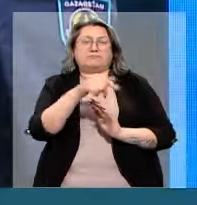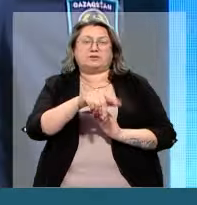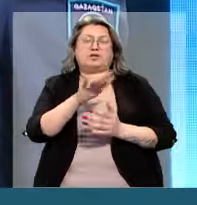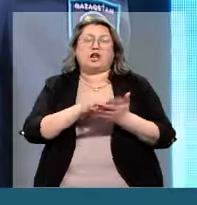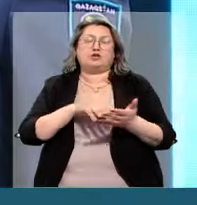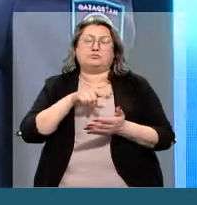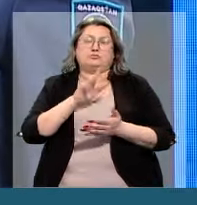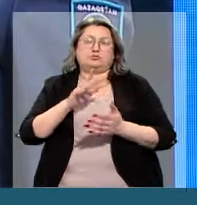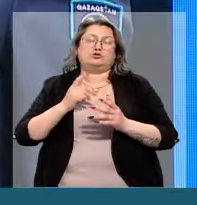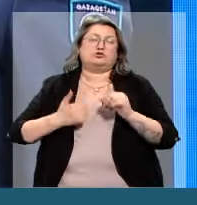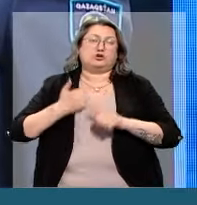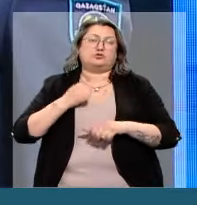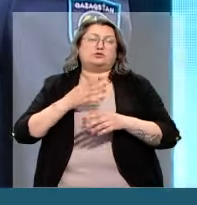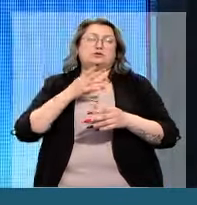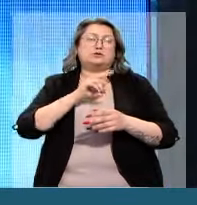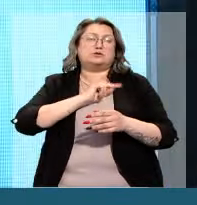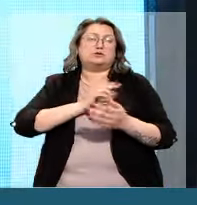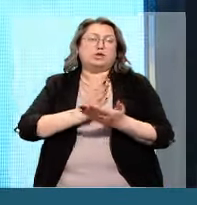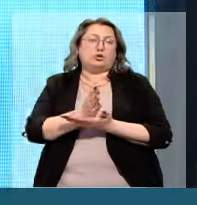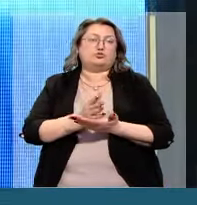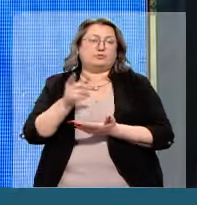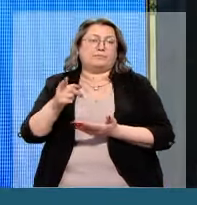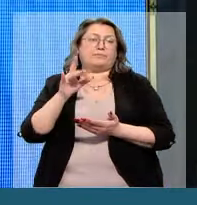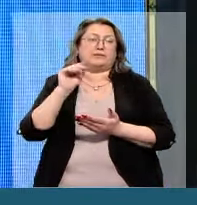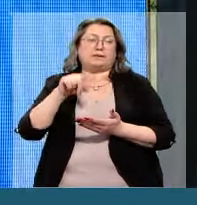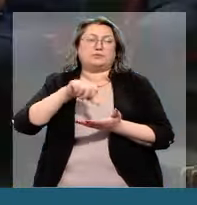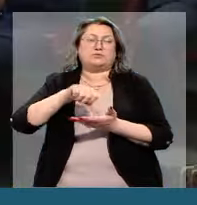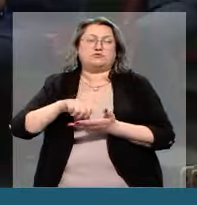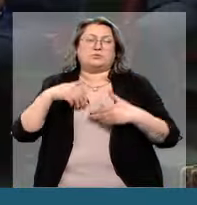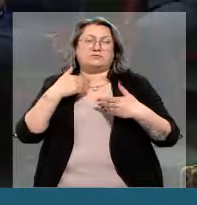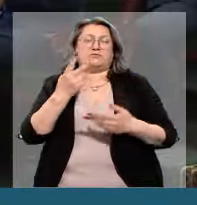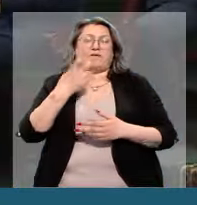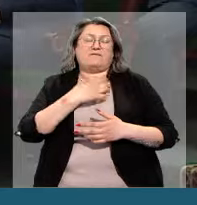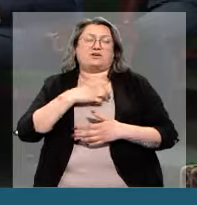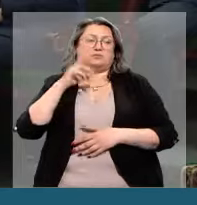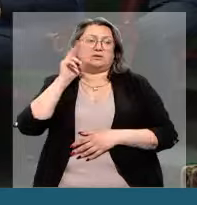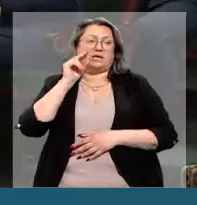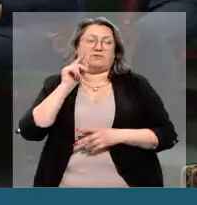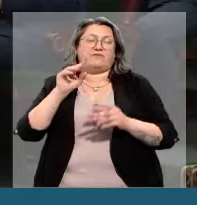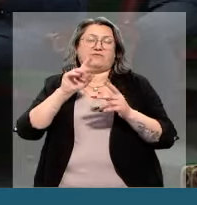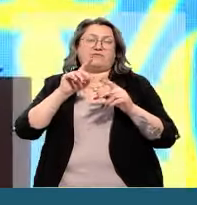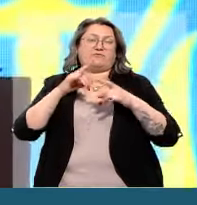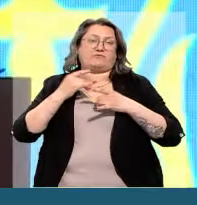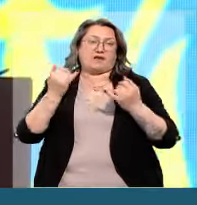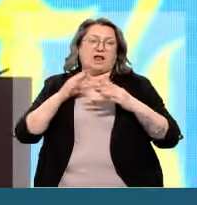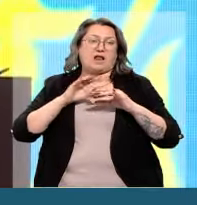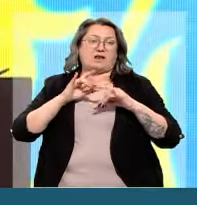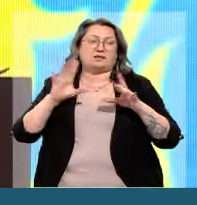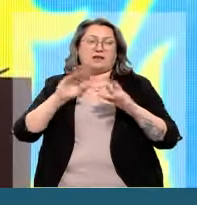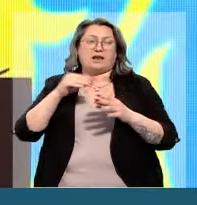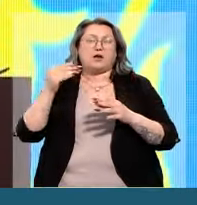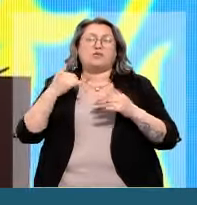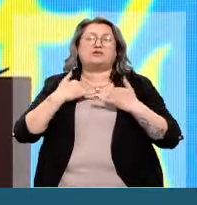которые в дальнейшем будут с честью нести службу, а также поздравил присутствующих с двумя важными датами в календаре.